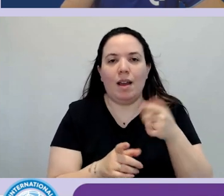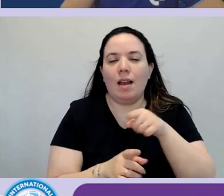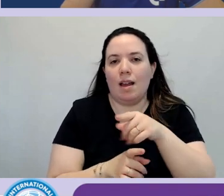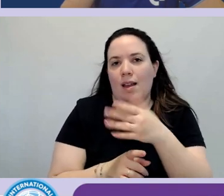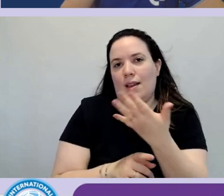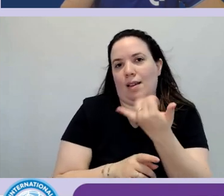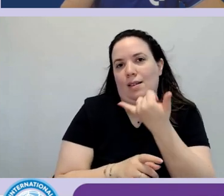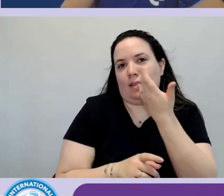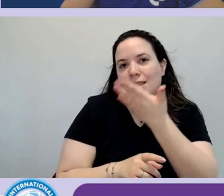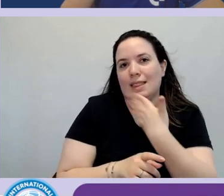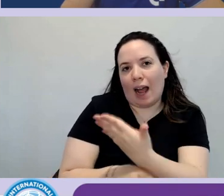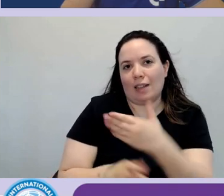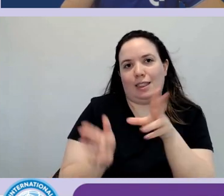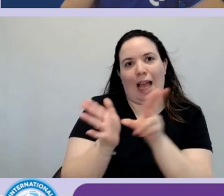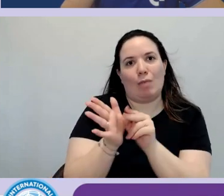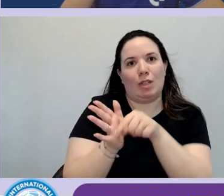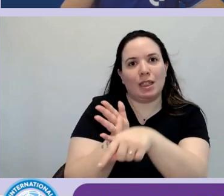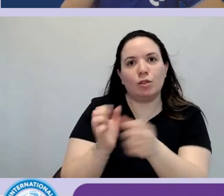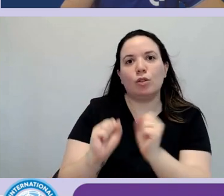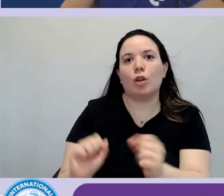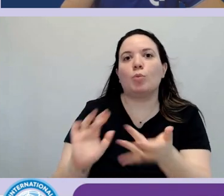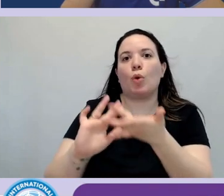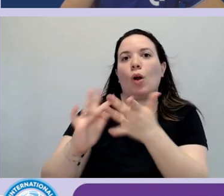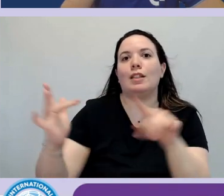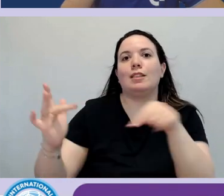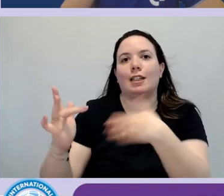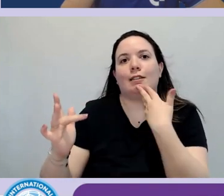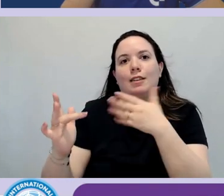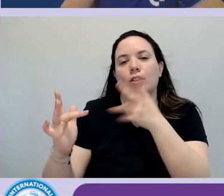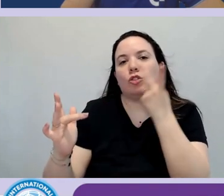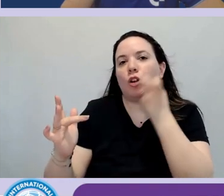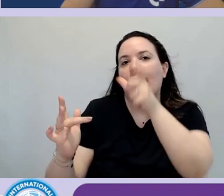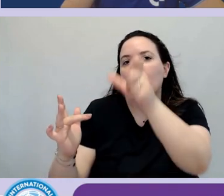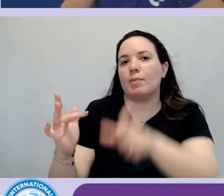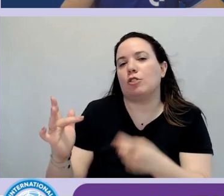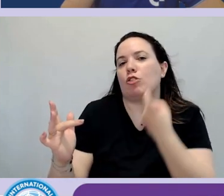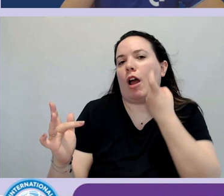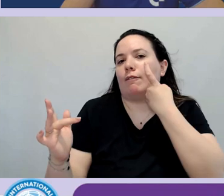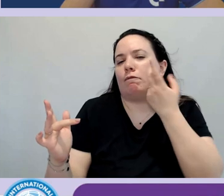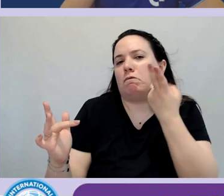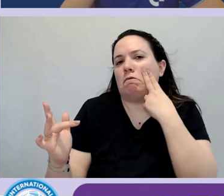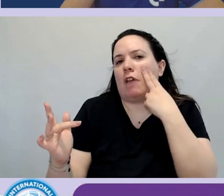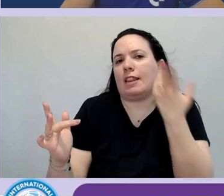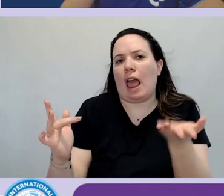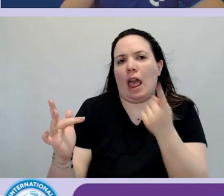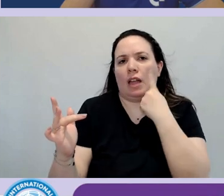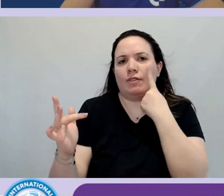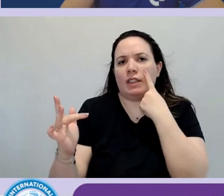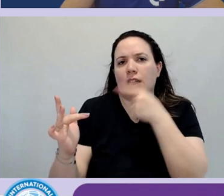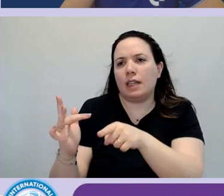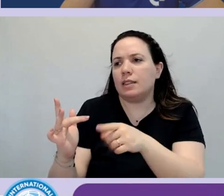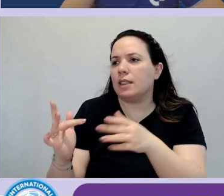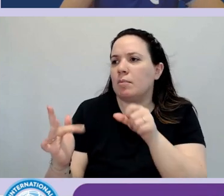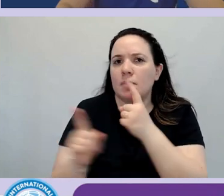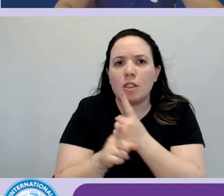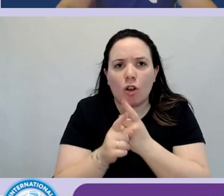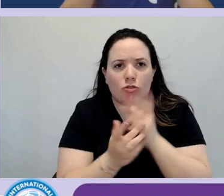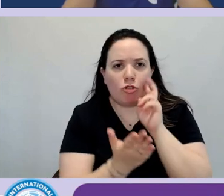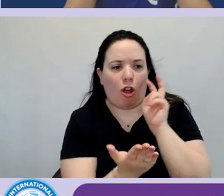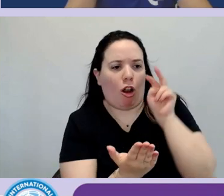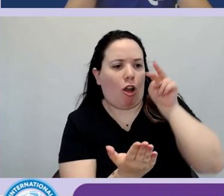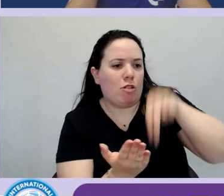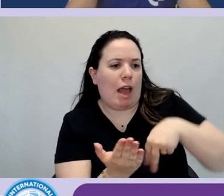vedente non so per con le cose più pragmatiche più normali non so leggere una confezione di